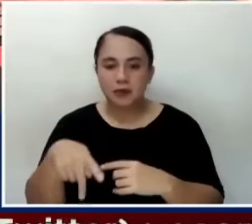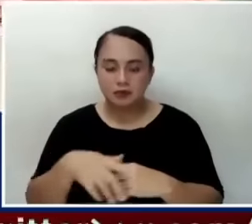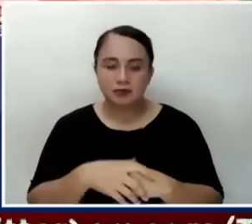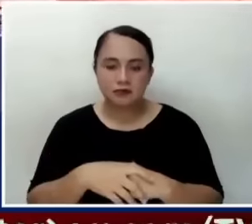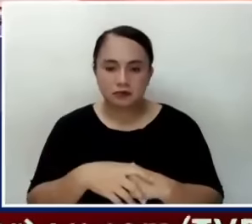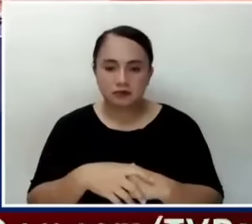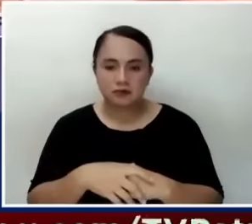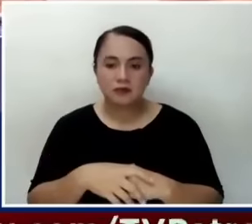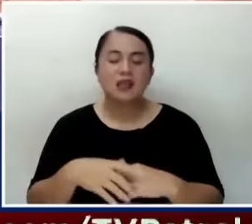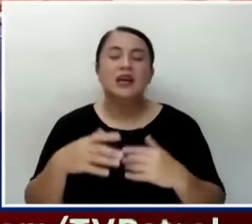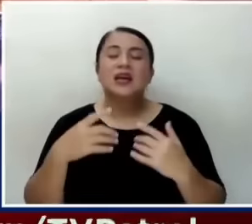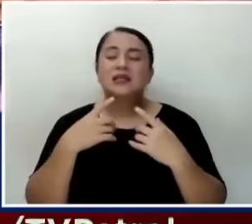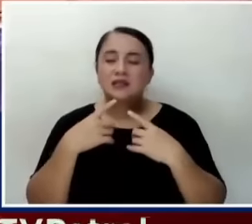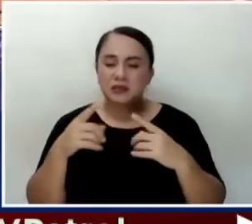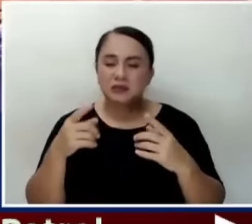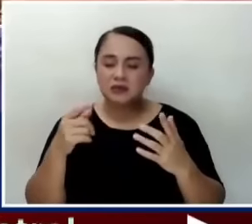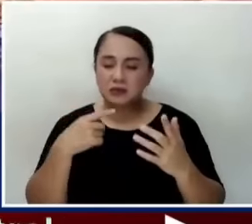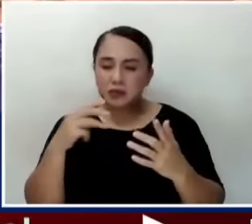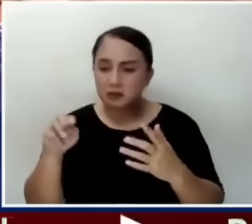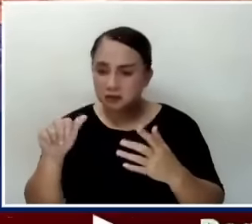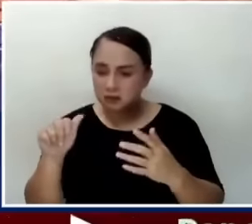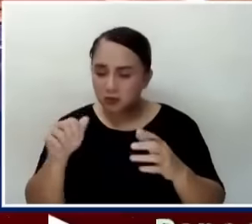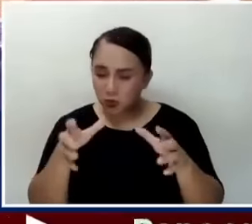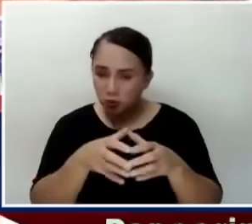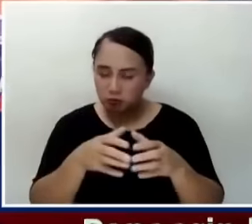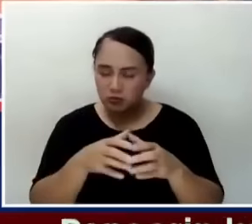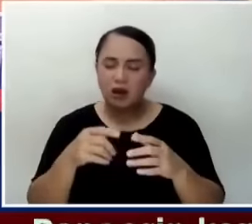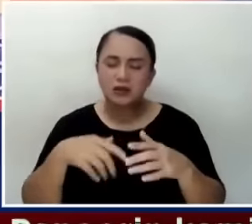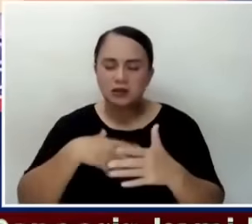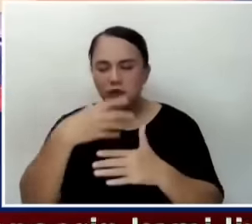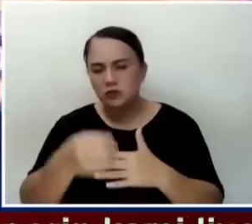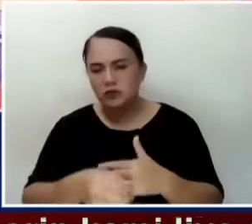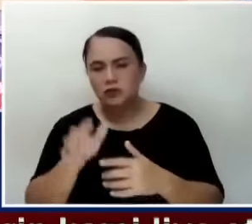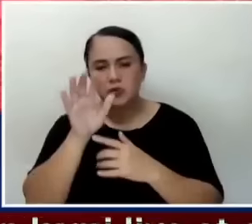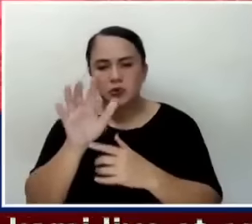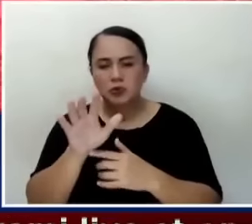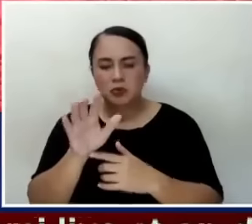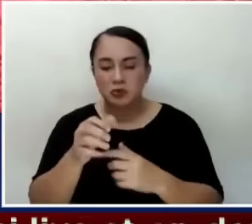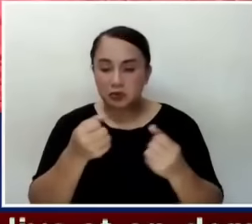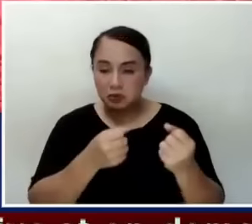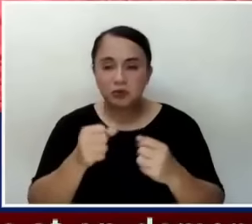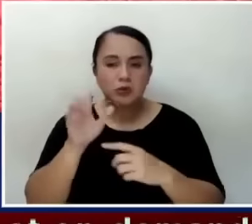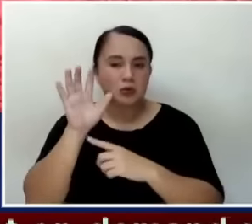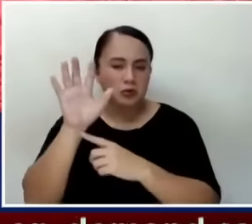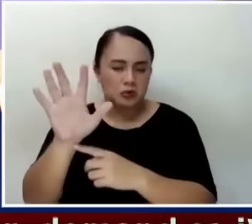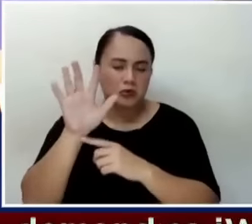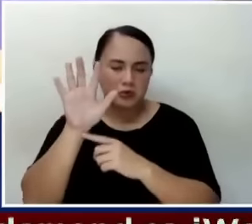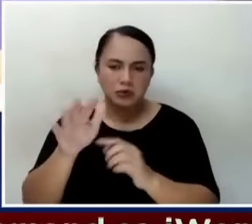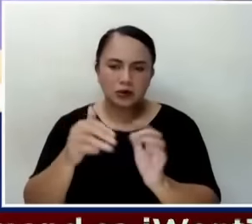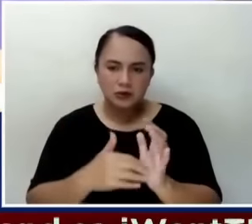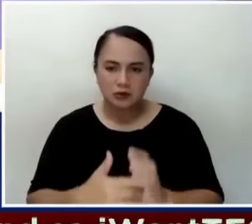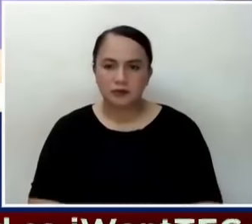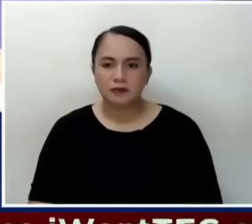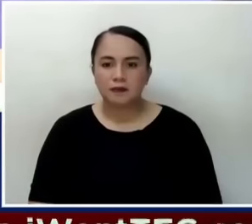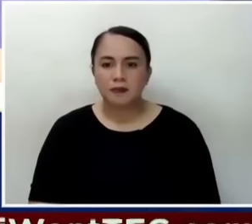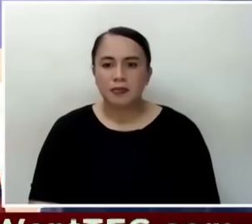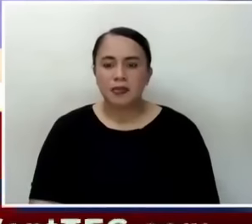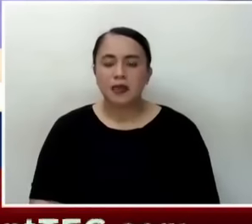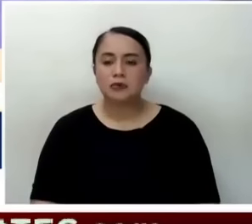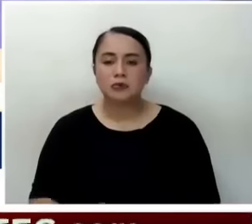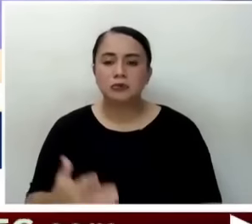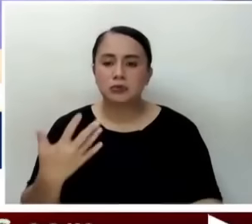dito, plano ng manibela na muling lumabas sa lansangan, hindi para pumasada kundi para magtigil pasada. Hindi ko po alam, mahal